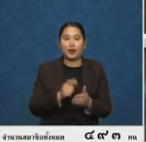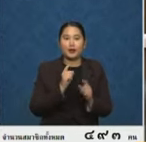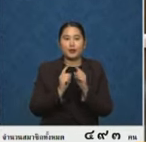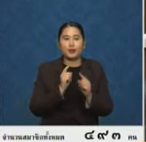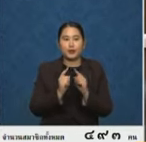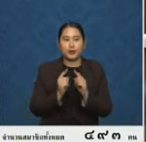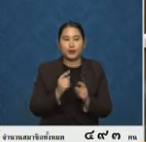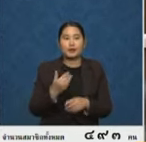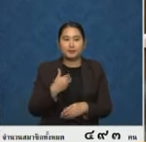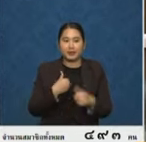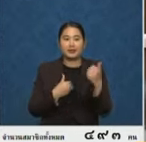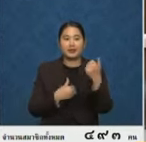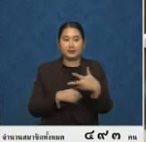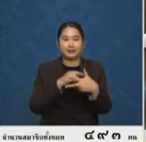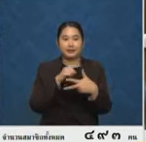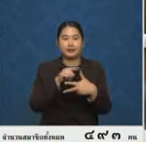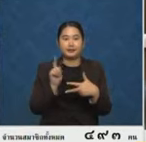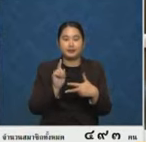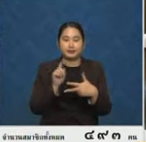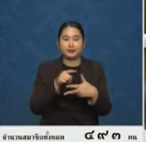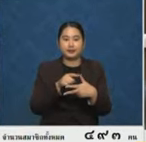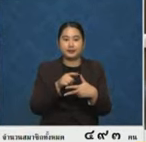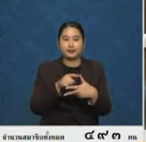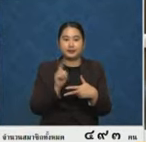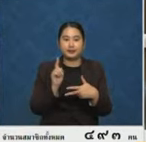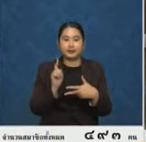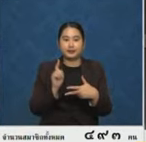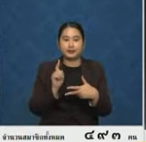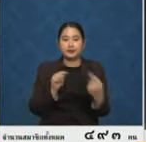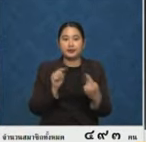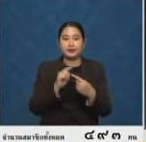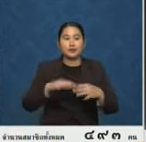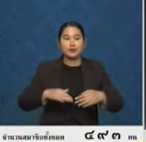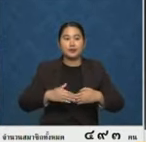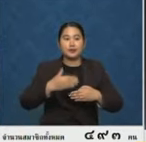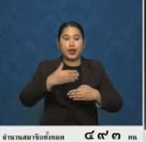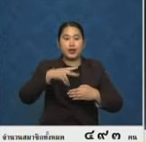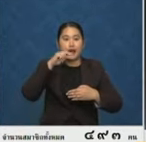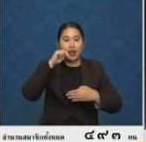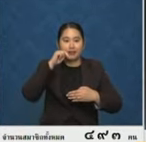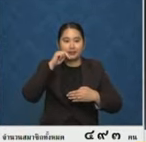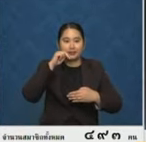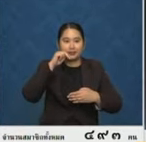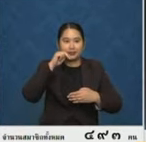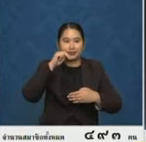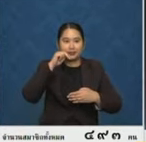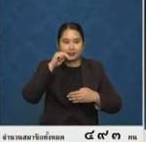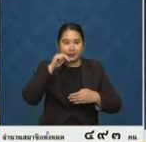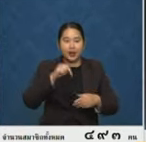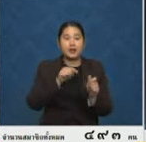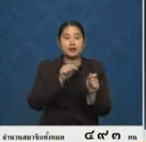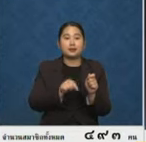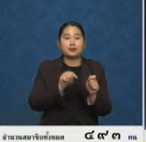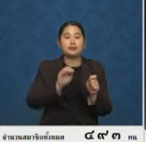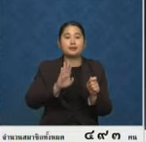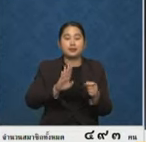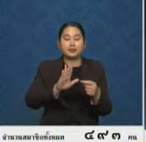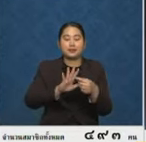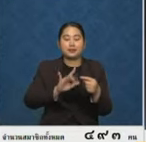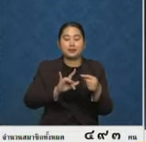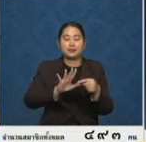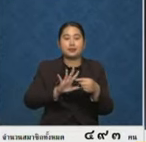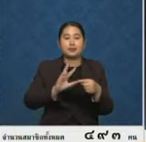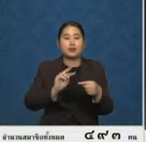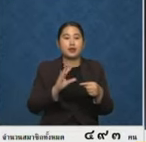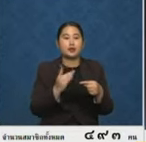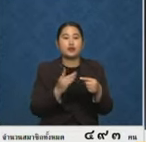กับท่านประธานจำนวน 3เรื่องดังนี้ครับเรื่องที่ 1เรื่องฝายน้ำล้นบ้านหนองกาหมู่ 5ตำบลบ้านจันทอำเภอบ้านดุง